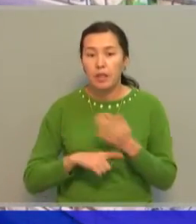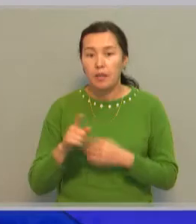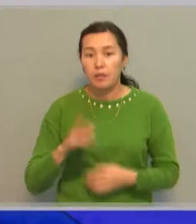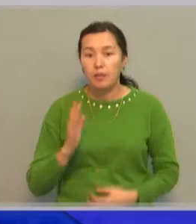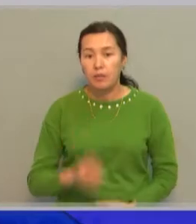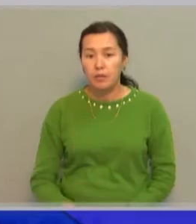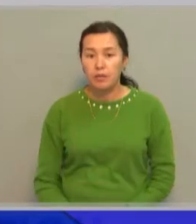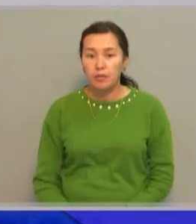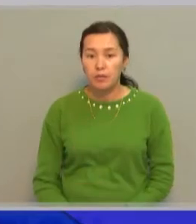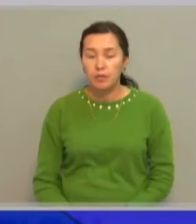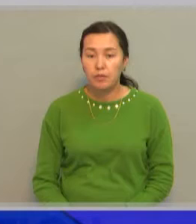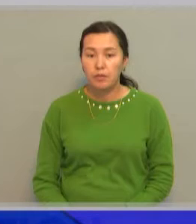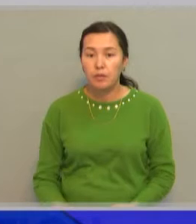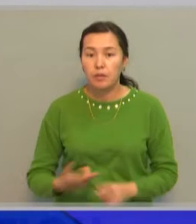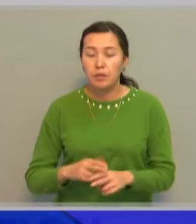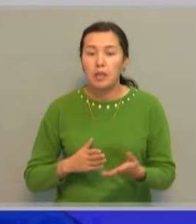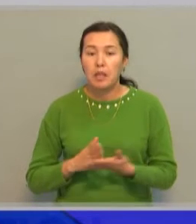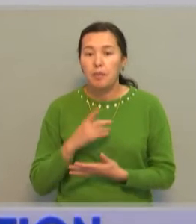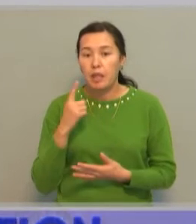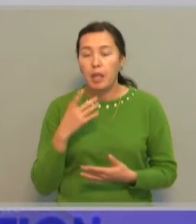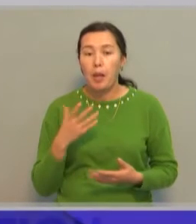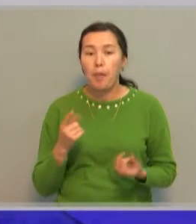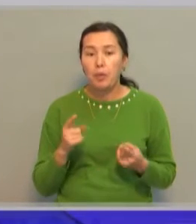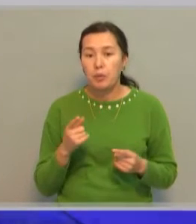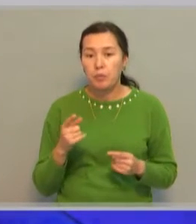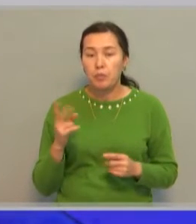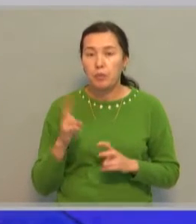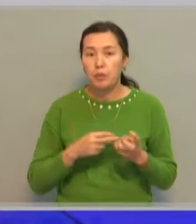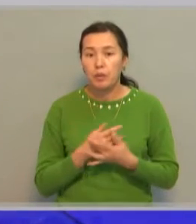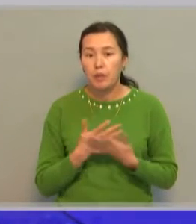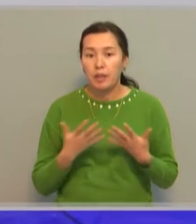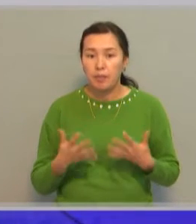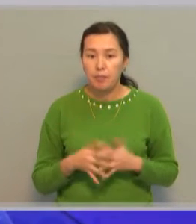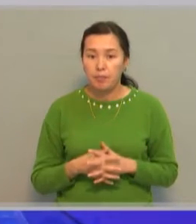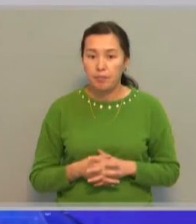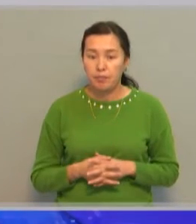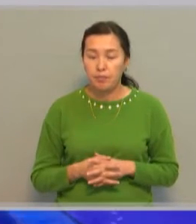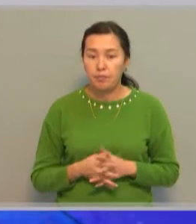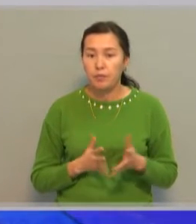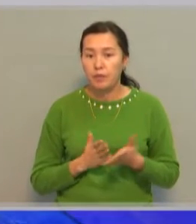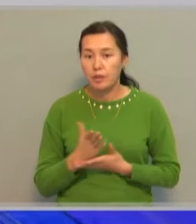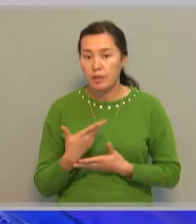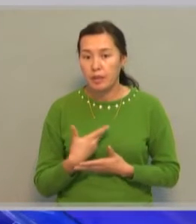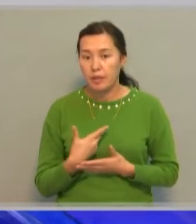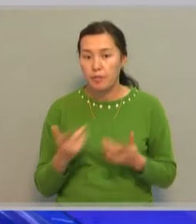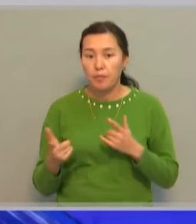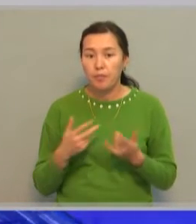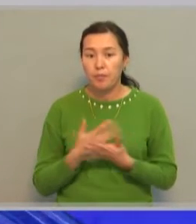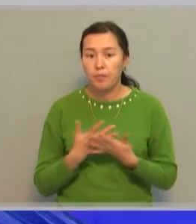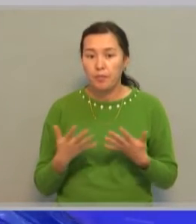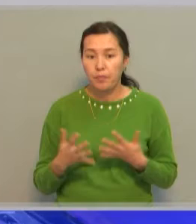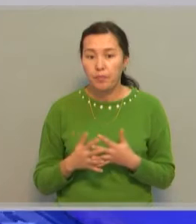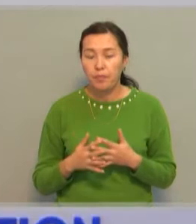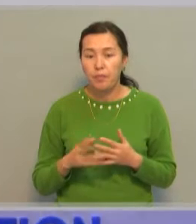негізделген. Бірінші бағытқа тоқталатын болсақ, неліктен өндіріс? Өндірістік деген бағытта біз дайын